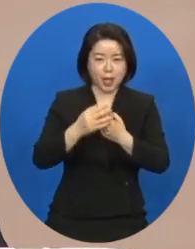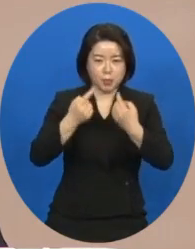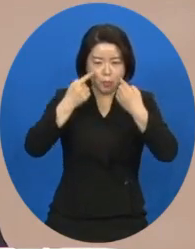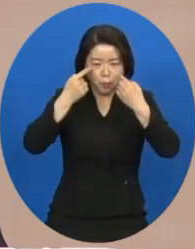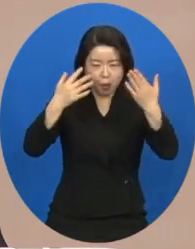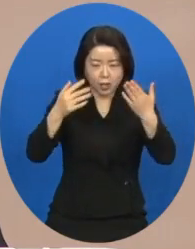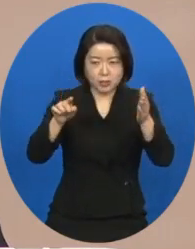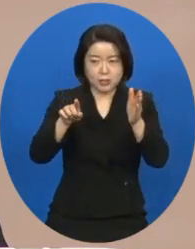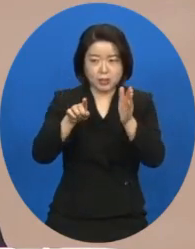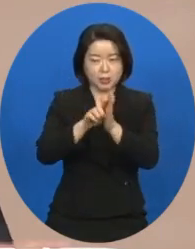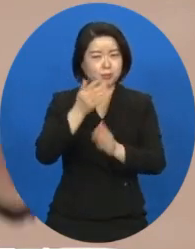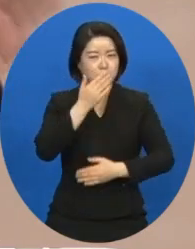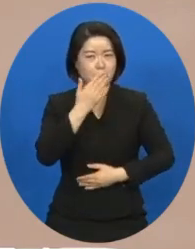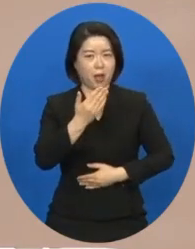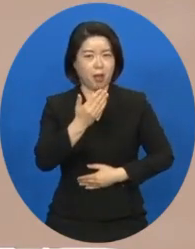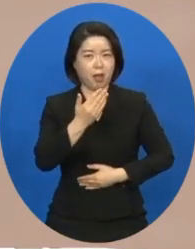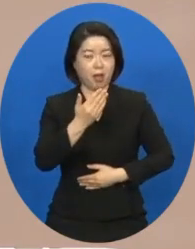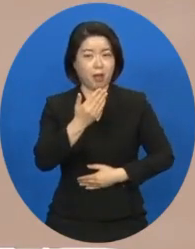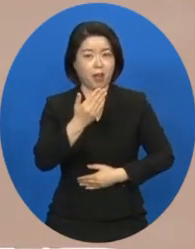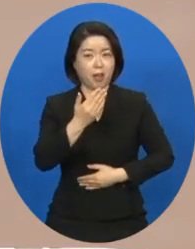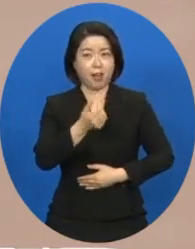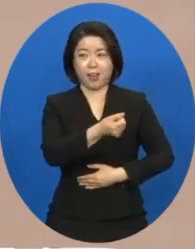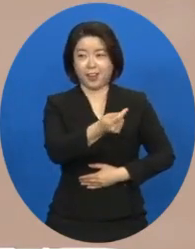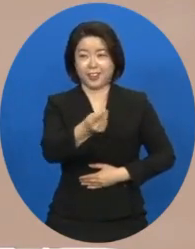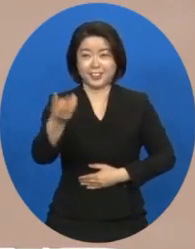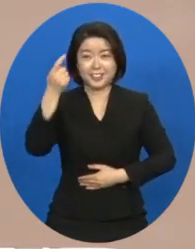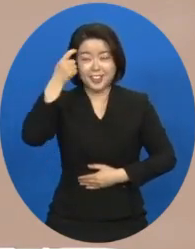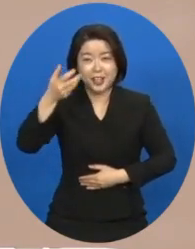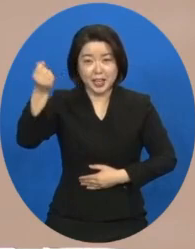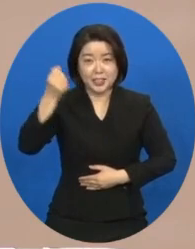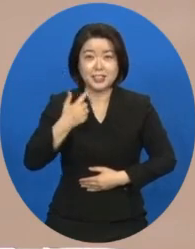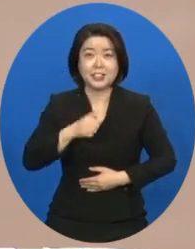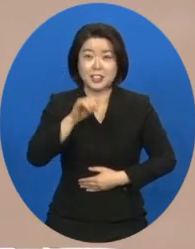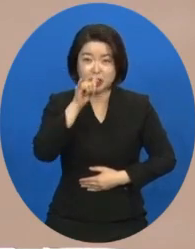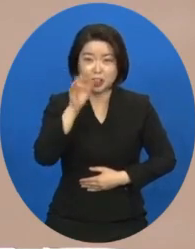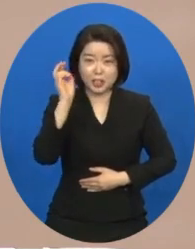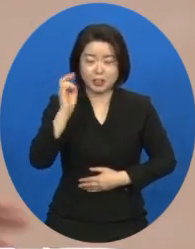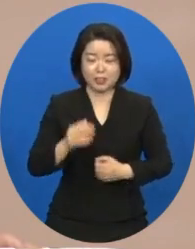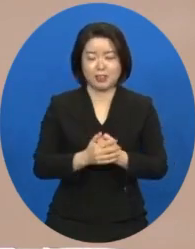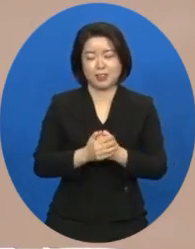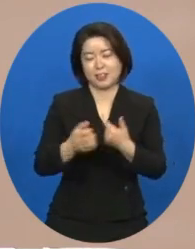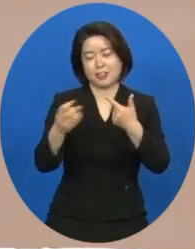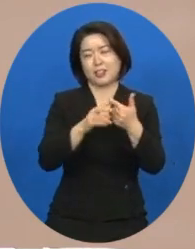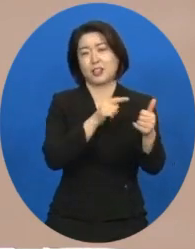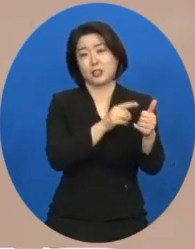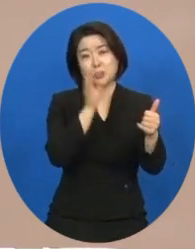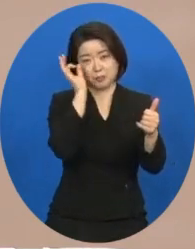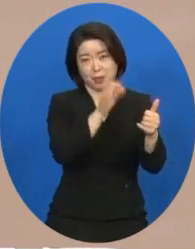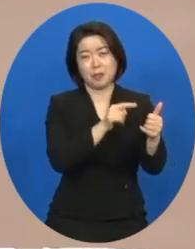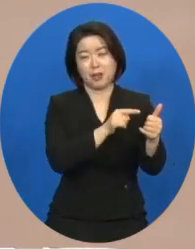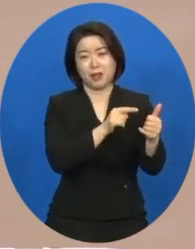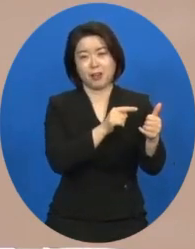있을 텐데 이런 생각하신 분들도 있으실 거예요. 근데 니고데모를 보세요. 예수님